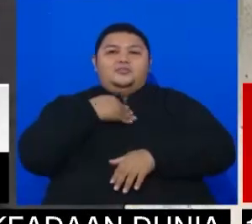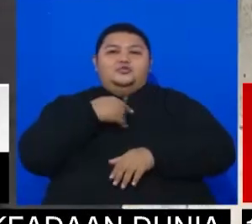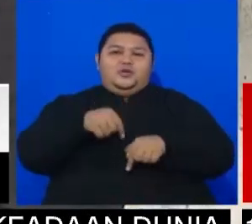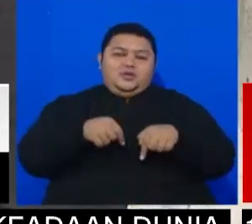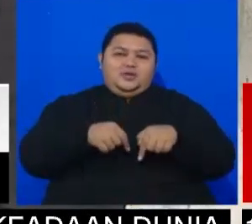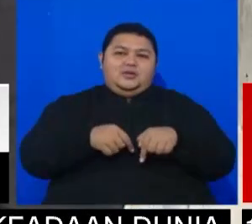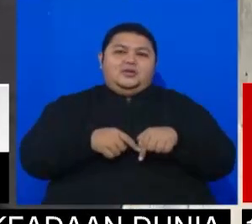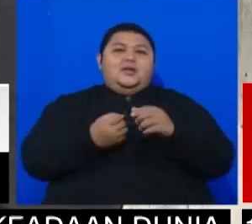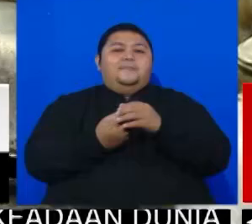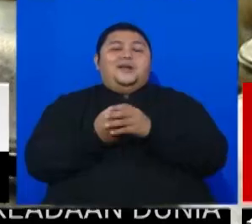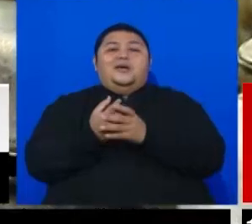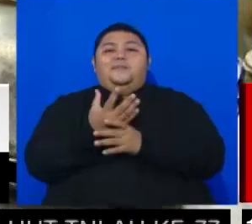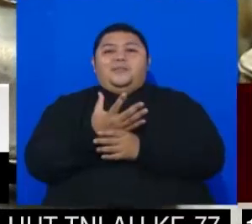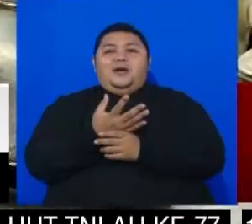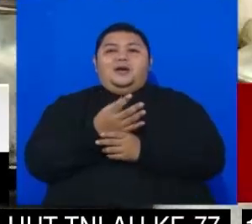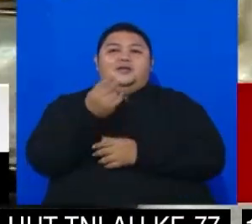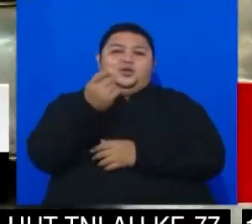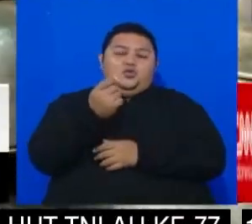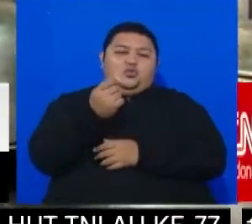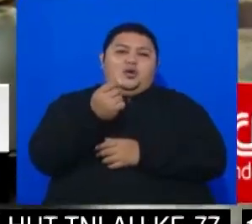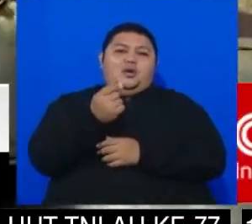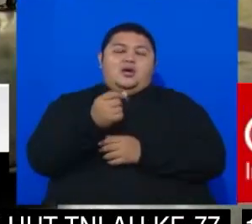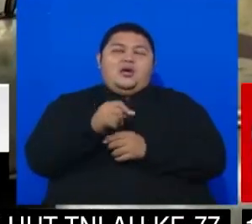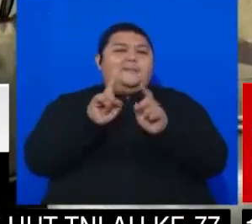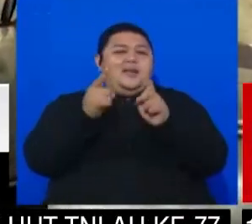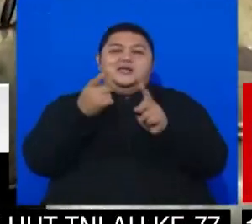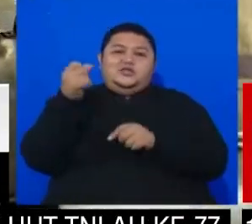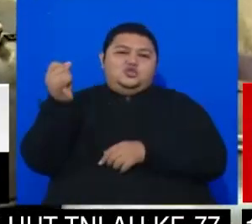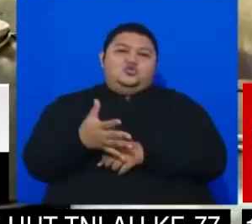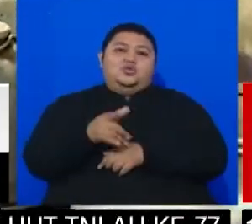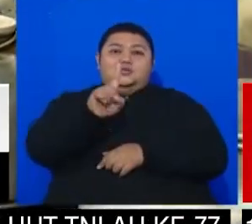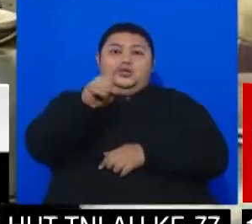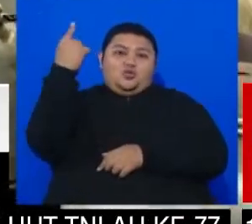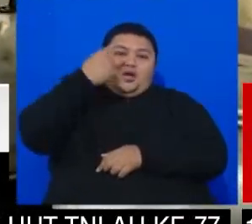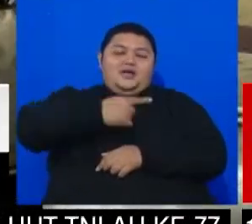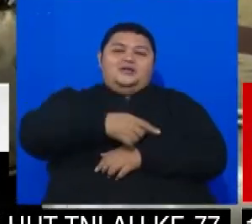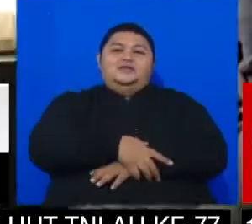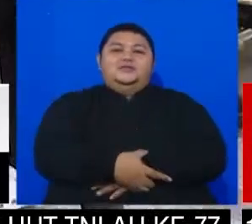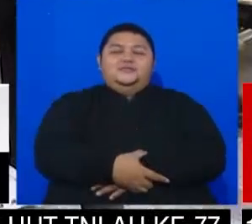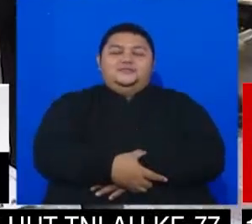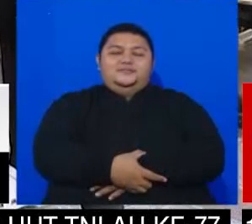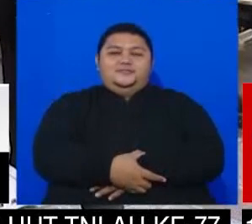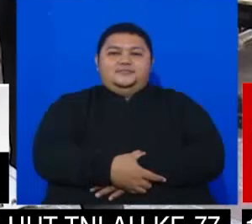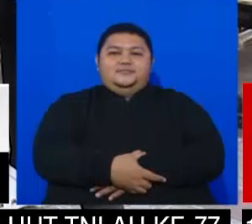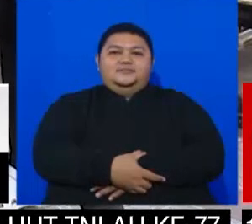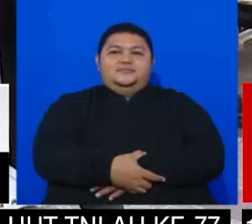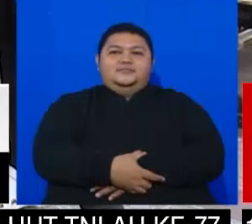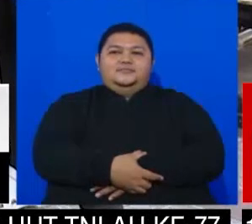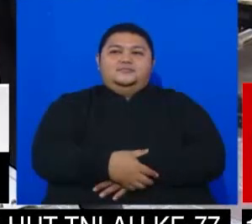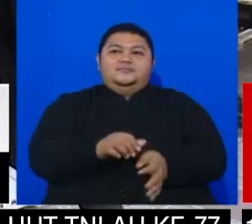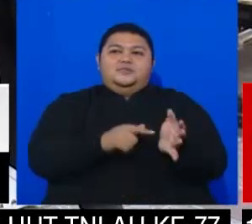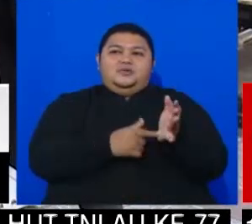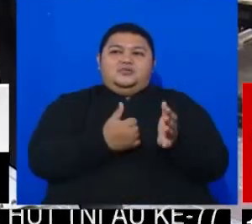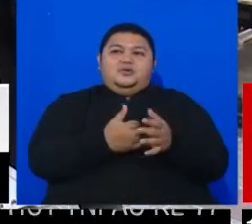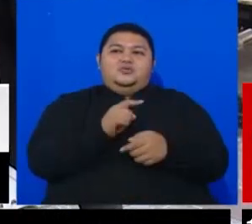bisnisnya terus berkembang hingga menghasilkan cuan belasan juta rupiah dalam satu hari. Awal pernah kita sampai